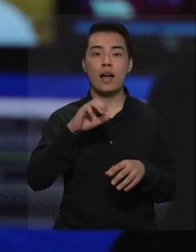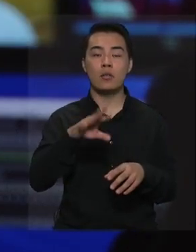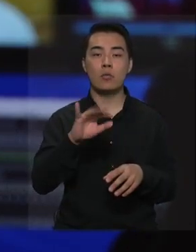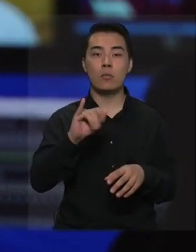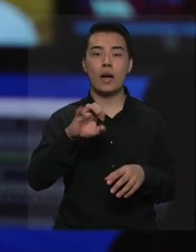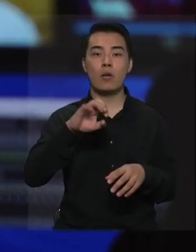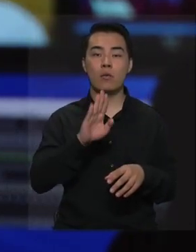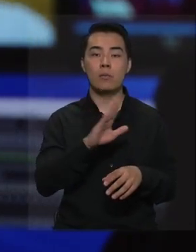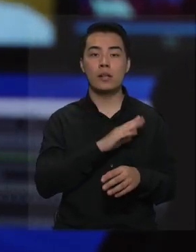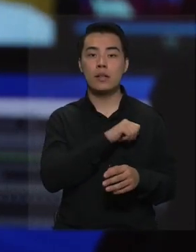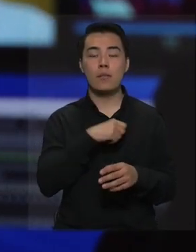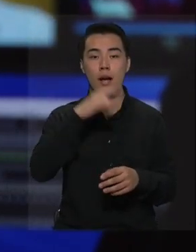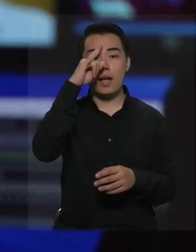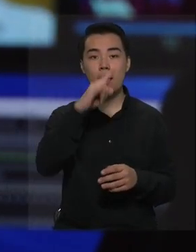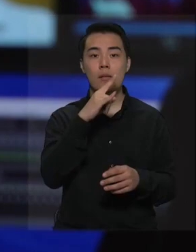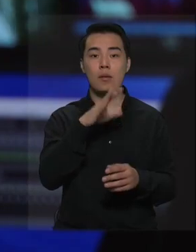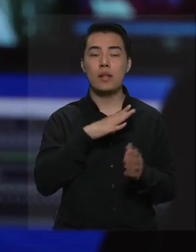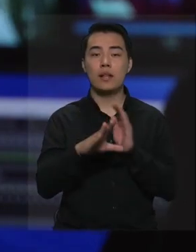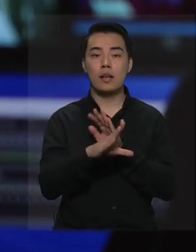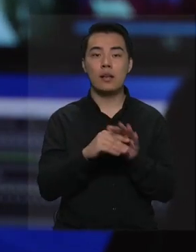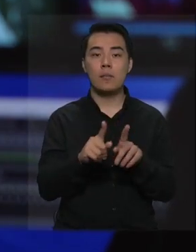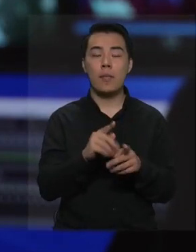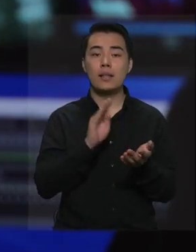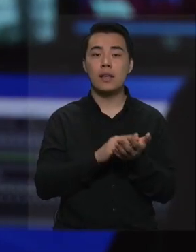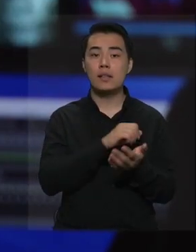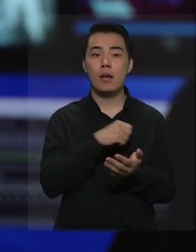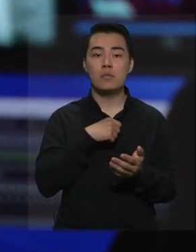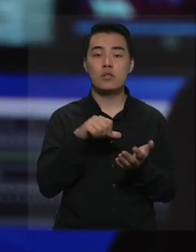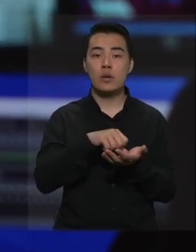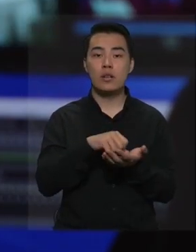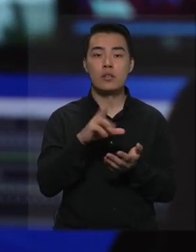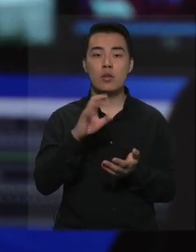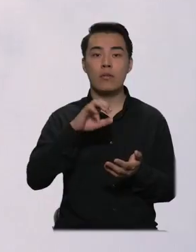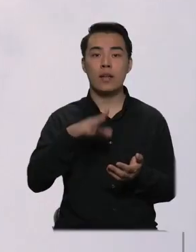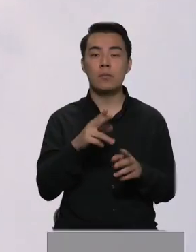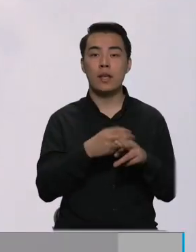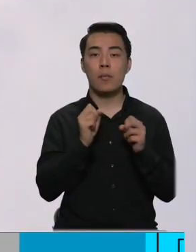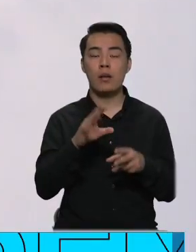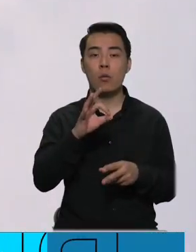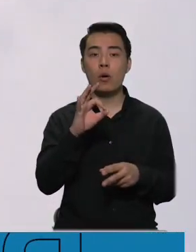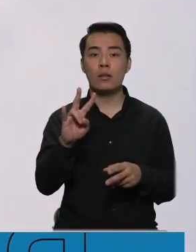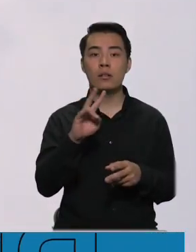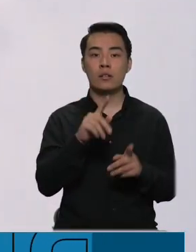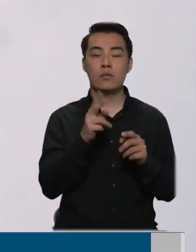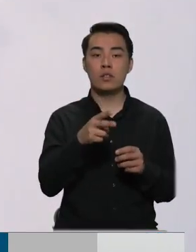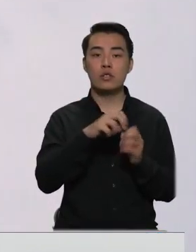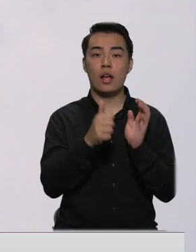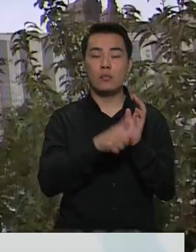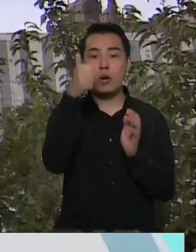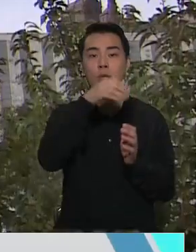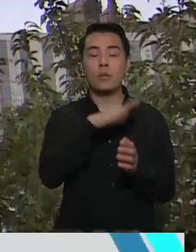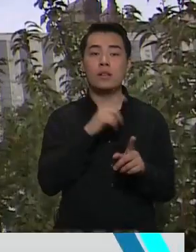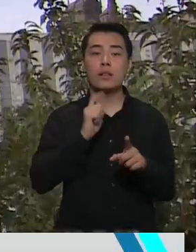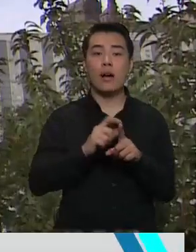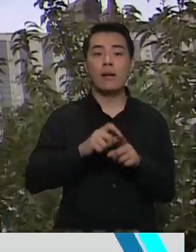я напомню Казахстан был избран не постоянным членом Совета Безопасности ООН в 2016 году это